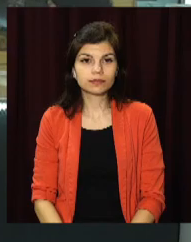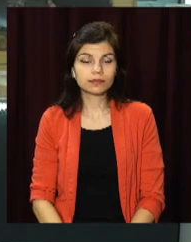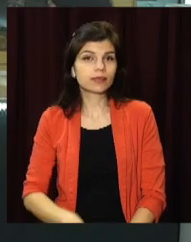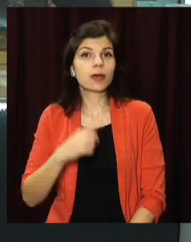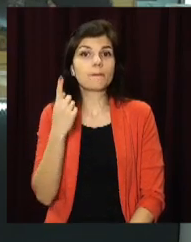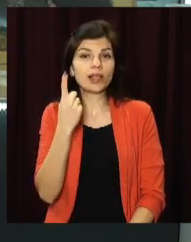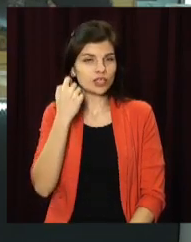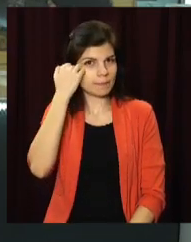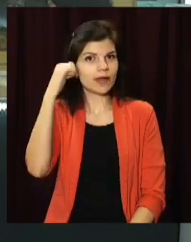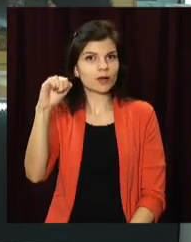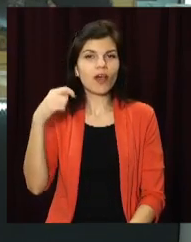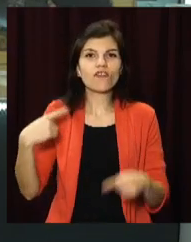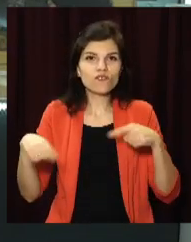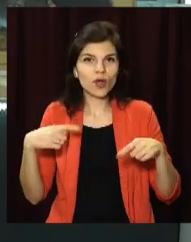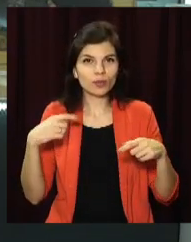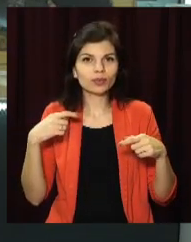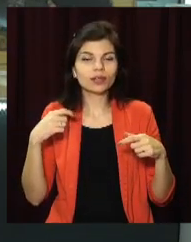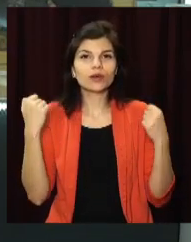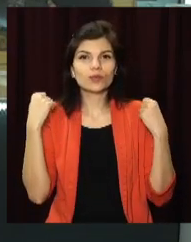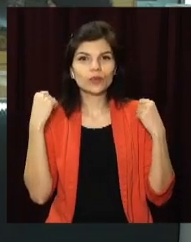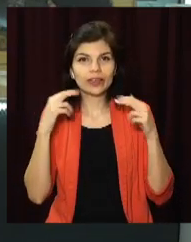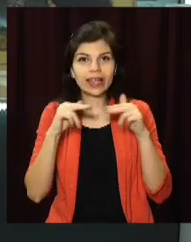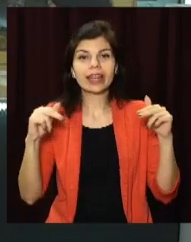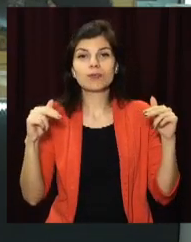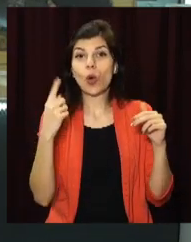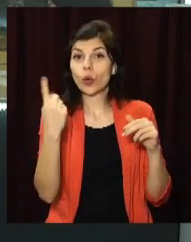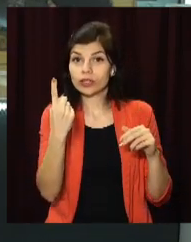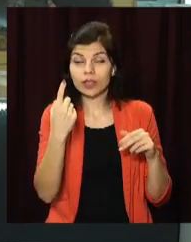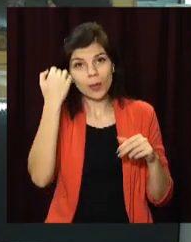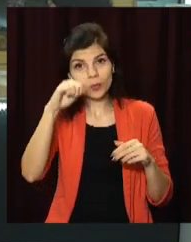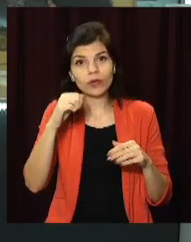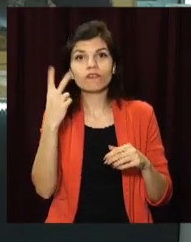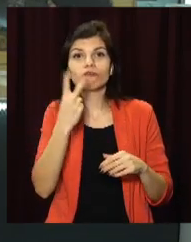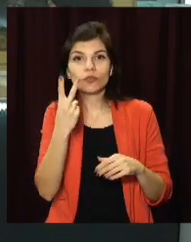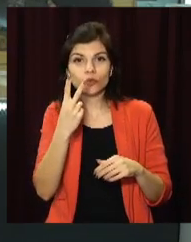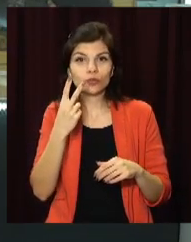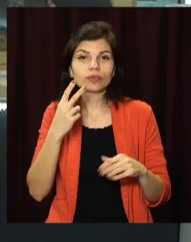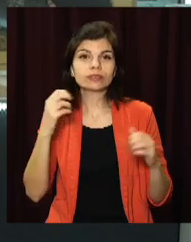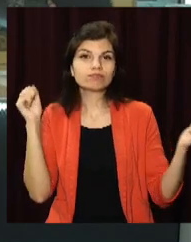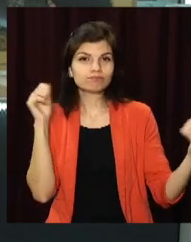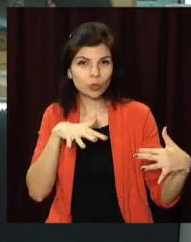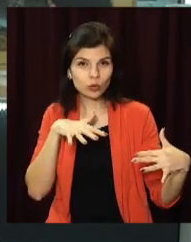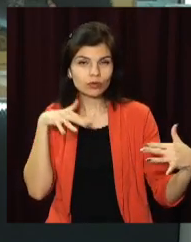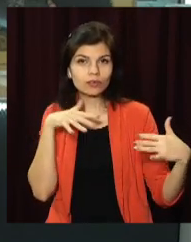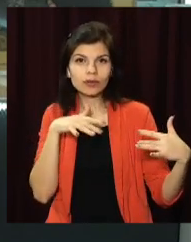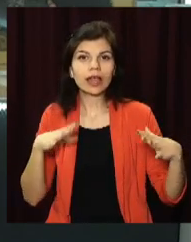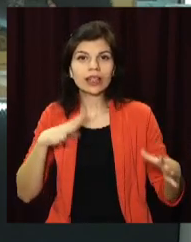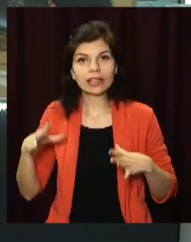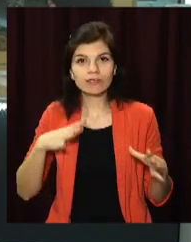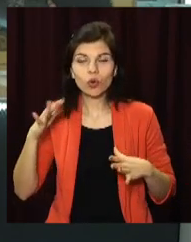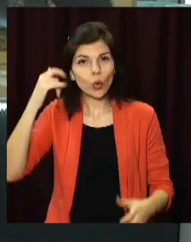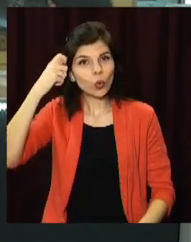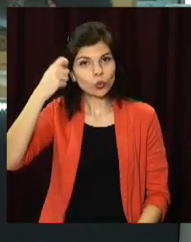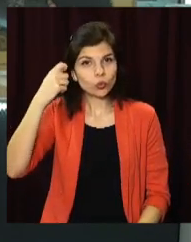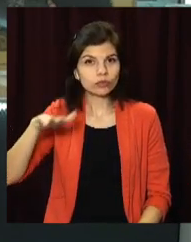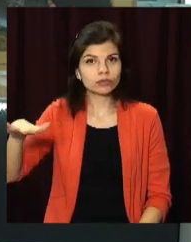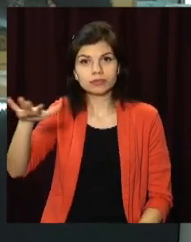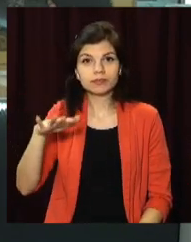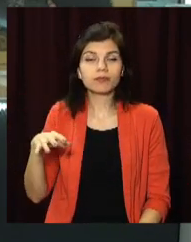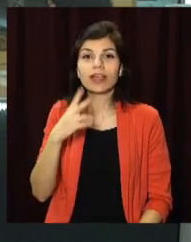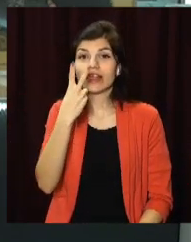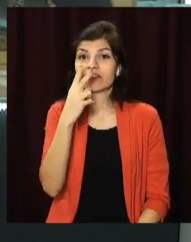Перша перемога. Футболісти спортивного клубу «Дніпро-1» перемогли у другому контрольному спарингу на тренувальному зборі у Туреччині. Із